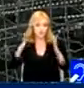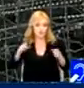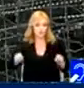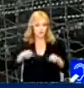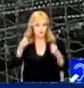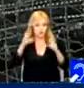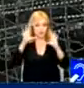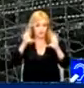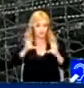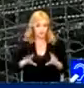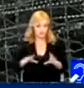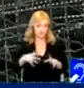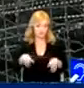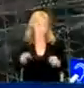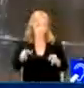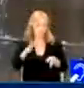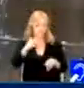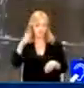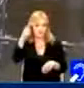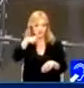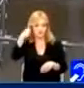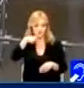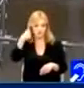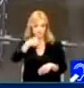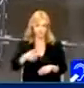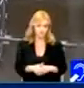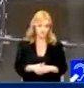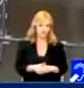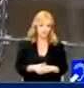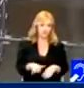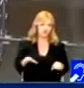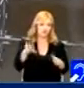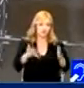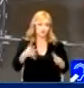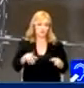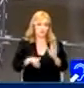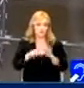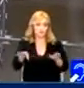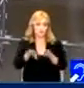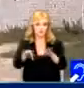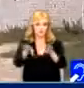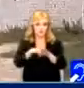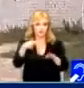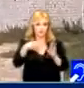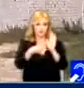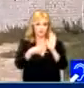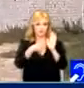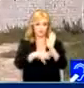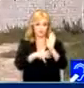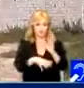2017 s-au înregistrat 798 de cauze penale, comparativ cu 1290 câte au fost inițiate în